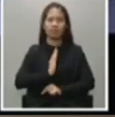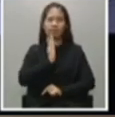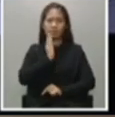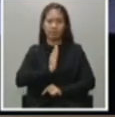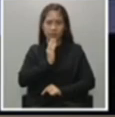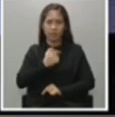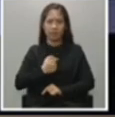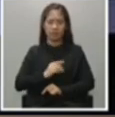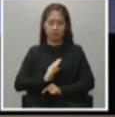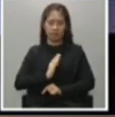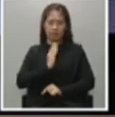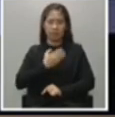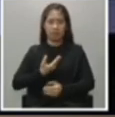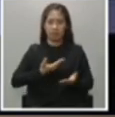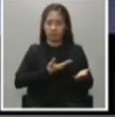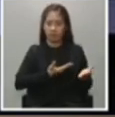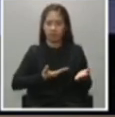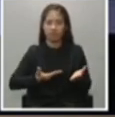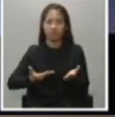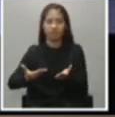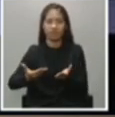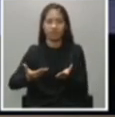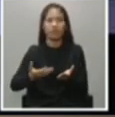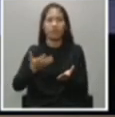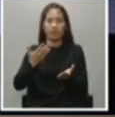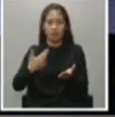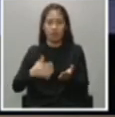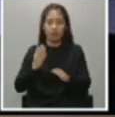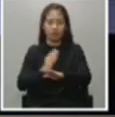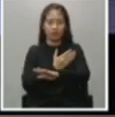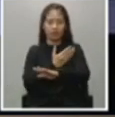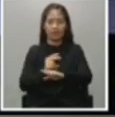ก็ได้รับเกียรติจากสหรัฐอเมริกานะครับแล้วก็ภาคธุรกิ